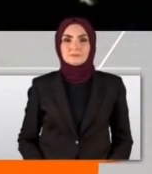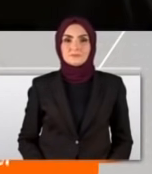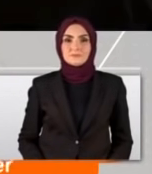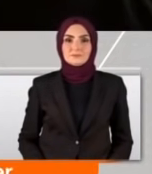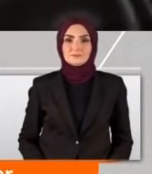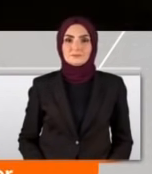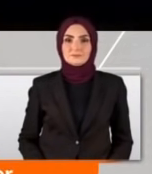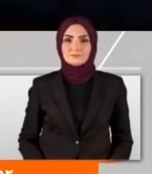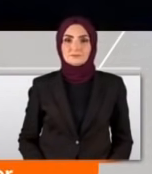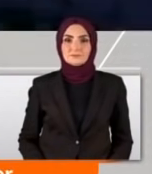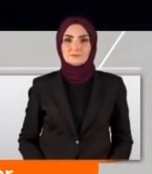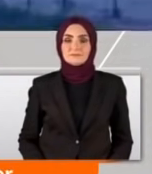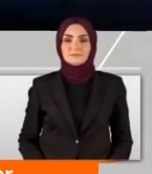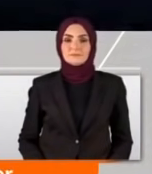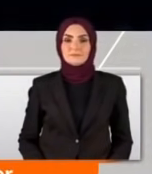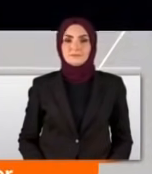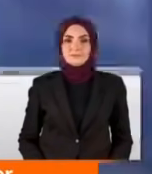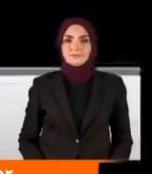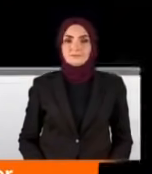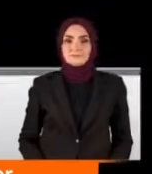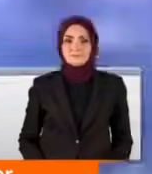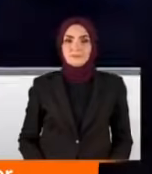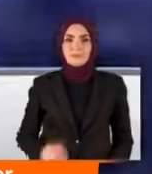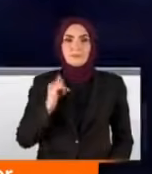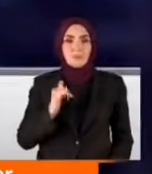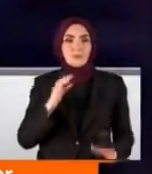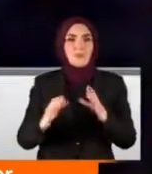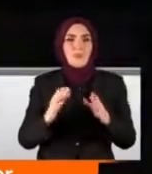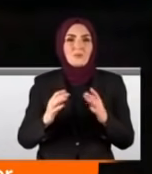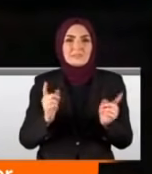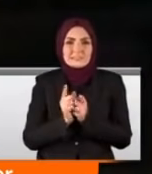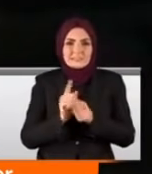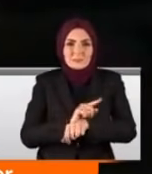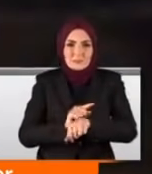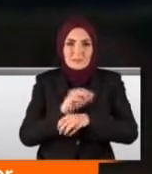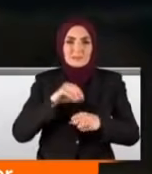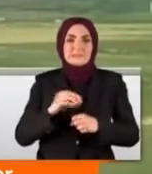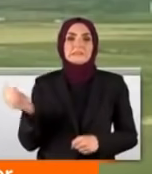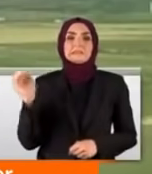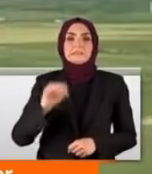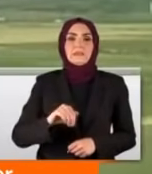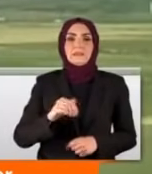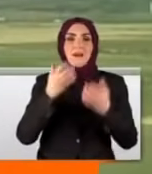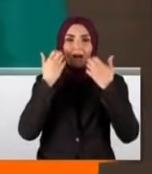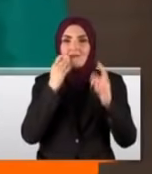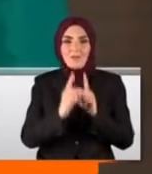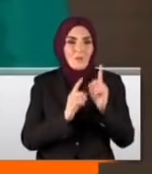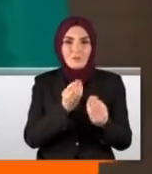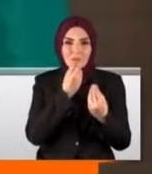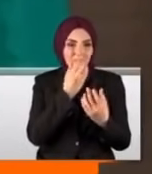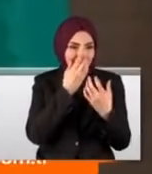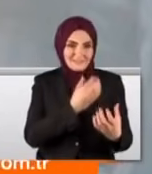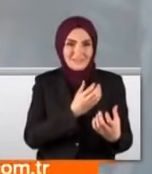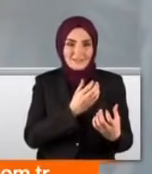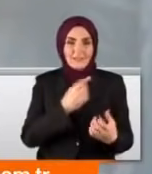birlikte hayvanlarımın düştüğünü gördüm. Felaket saniyeler içinde geldi. Hayvan otlatırken yıldırım çarptı. Genç